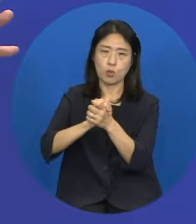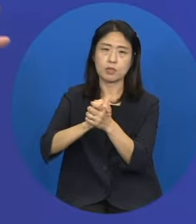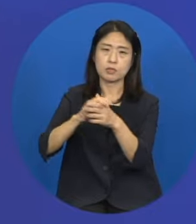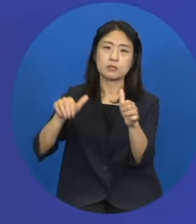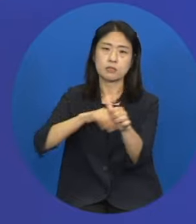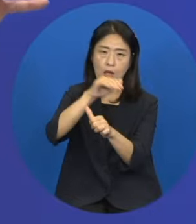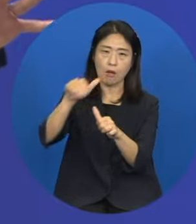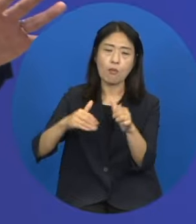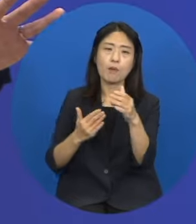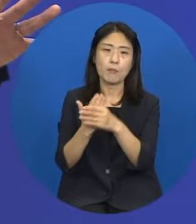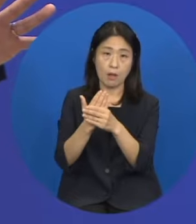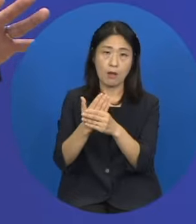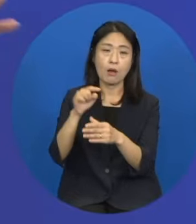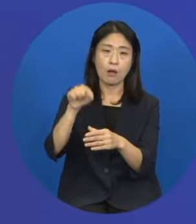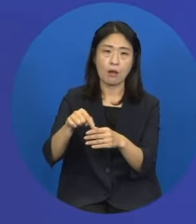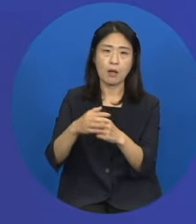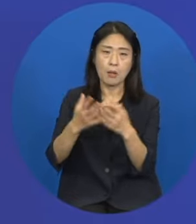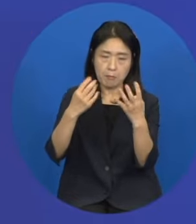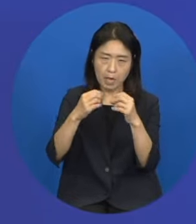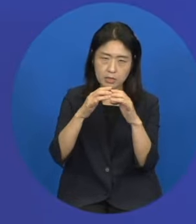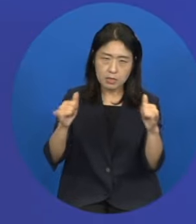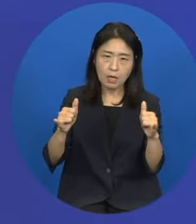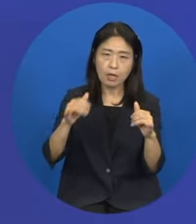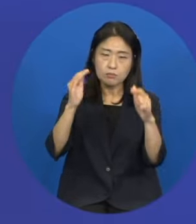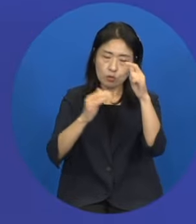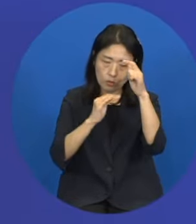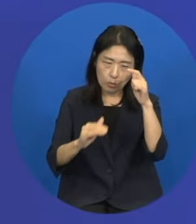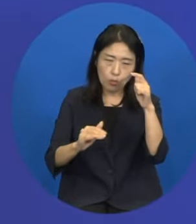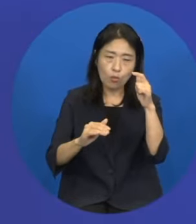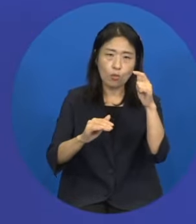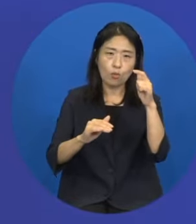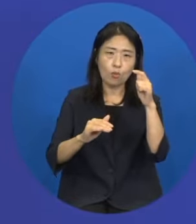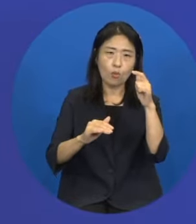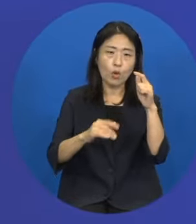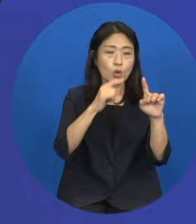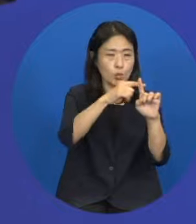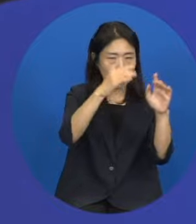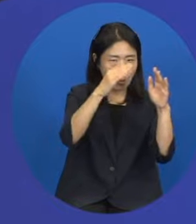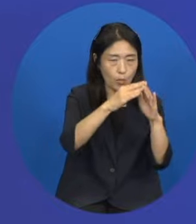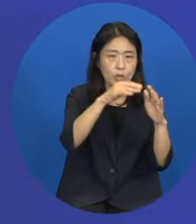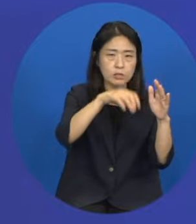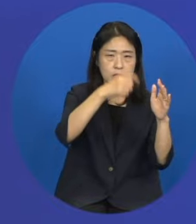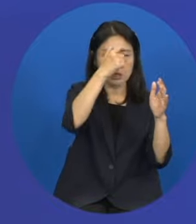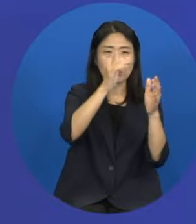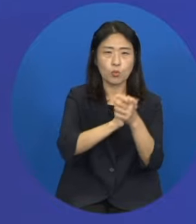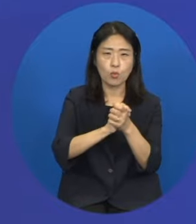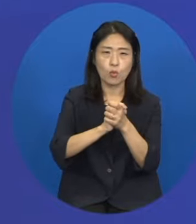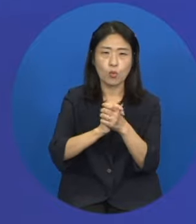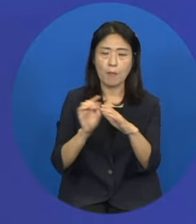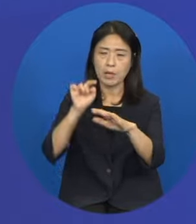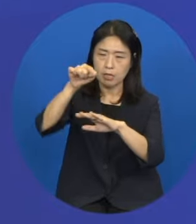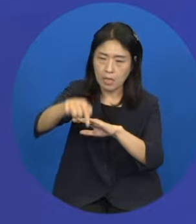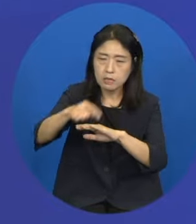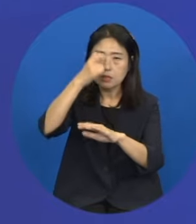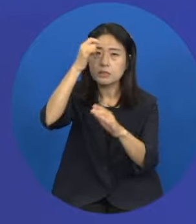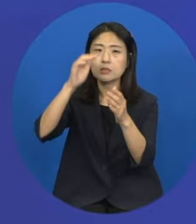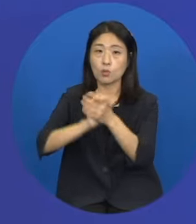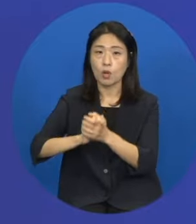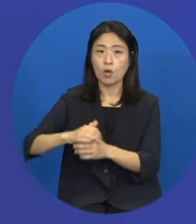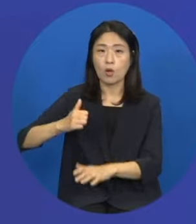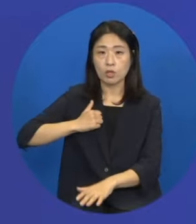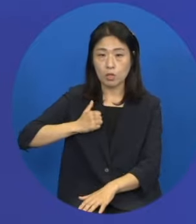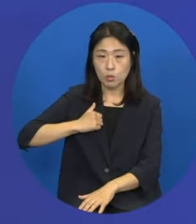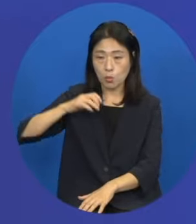해요. 많은 성도님들이 교회에서도 기도하고 또한 야외에서도 기도하고 캐나다